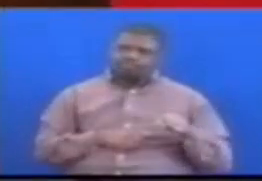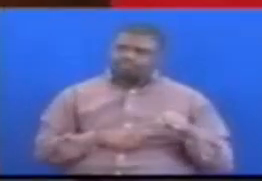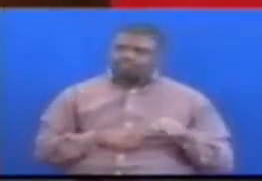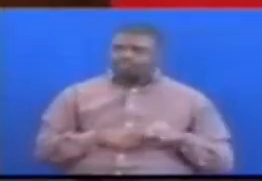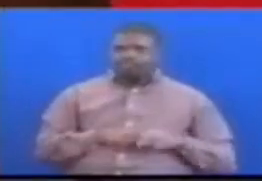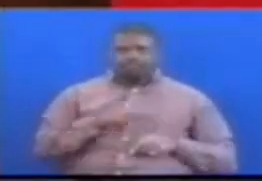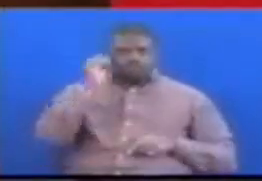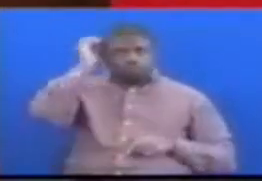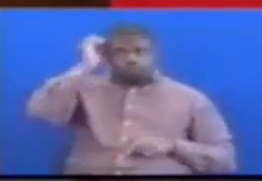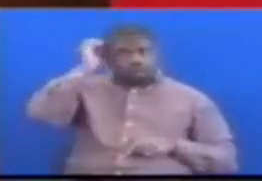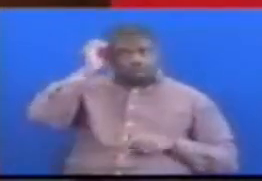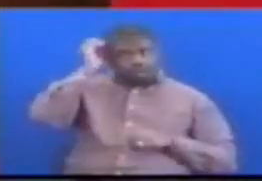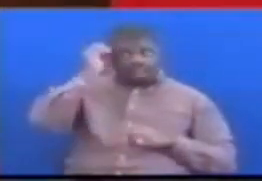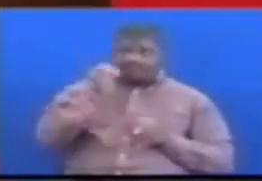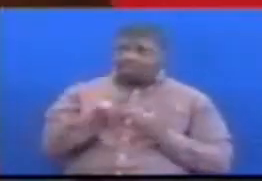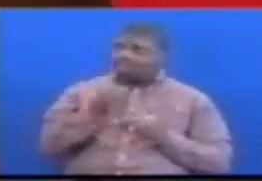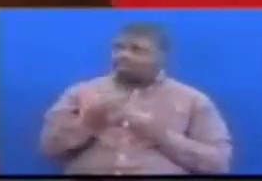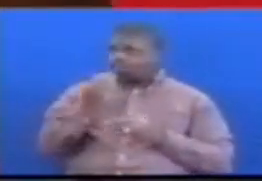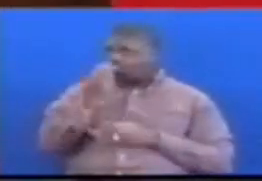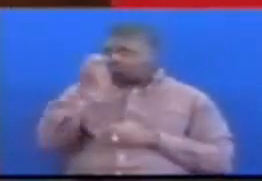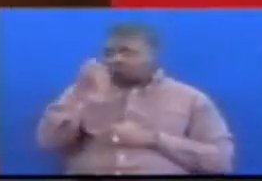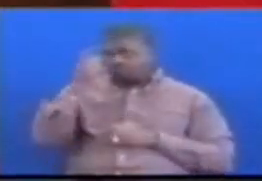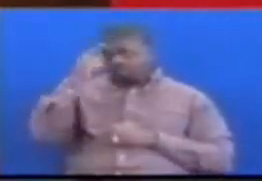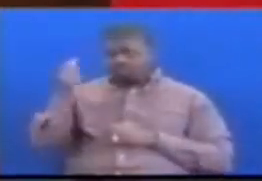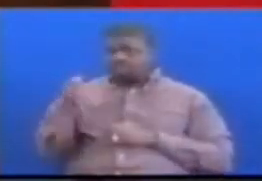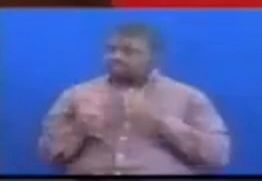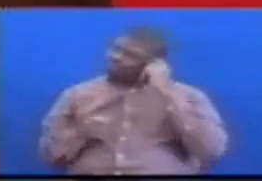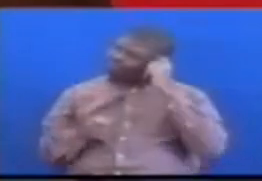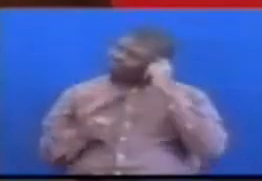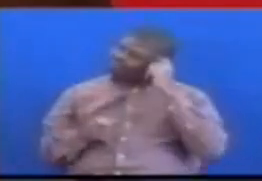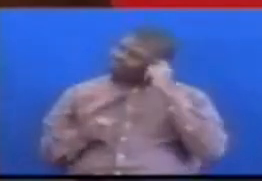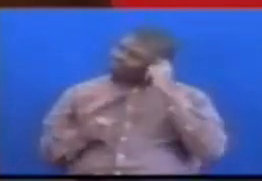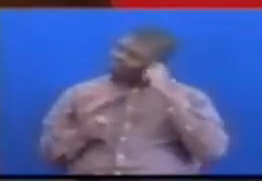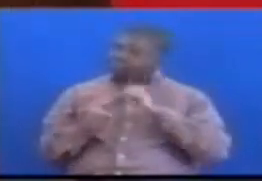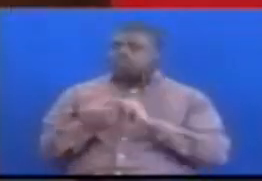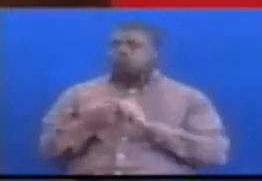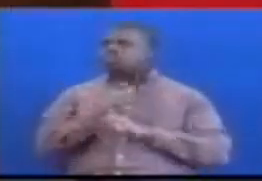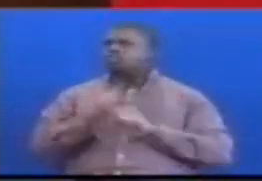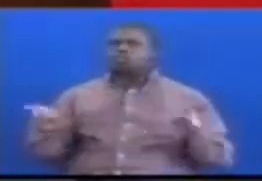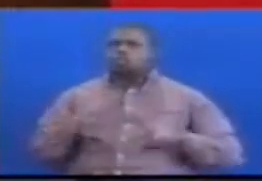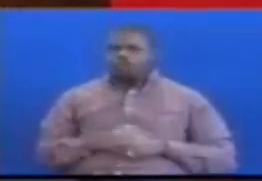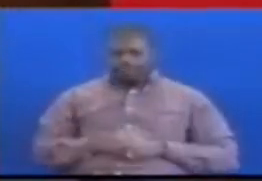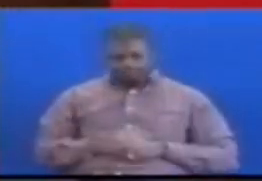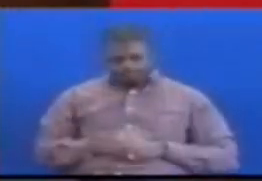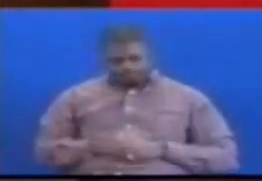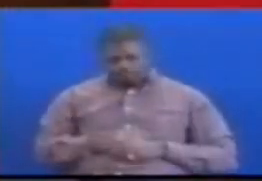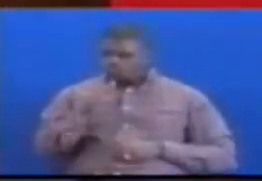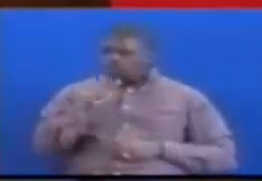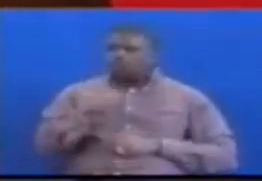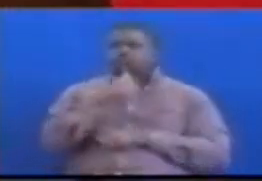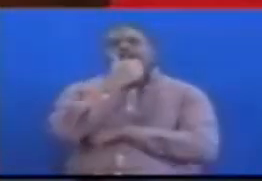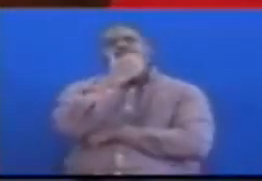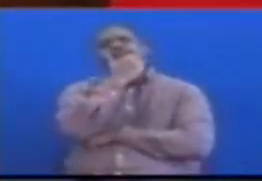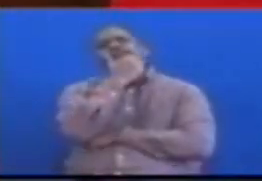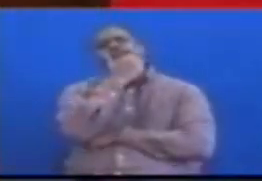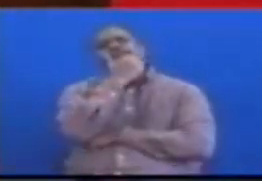kuwaza kwa haraka haraka na kwa kutafuta kuaminisha watu jambo ambalo silo. Lakini kwa watu wanaofikiria, unaweza ukaona